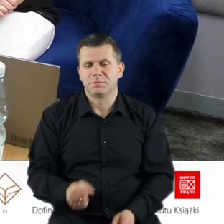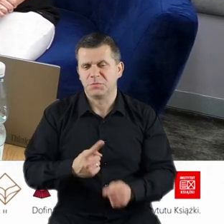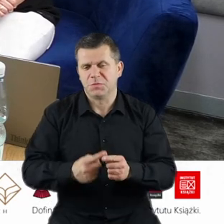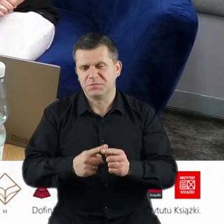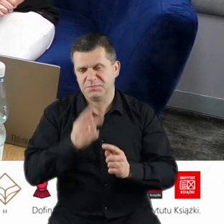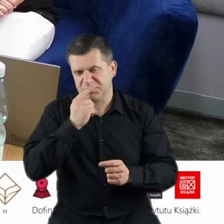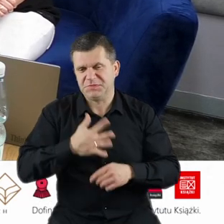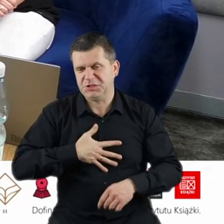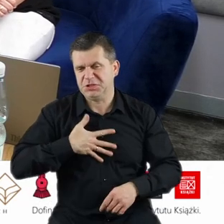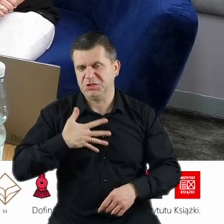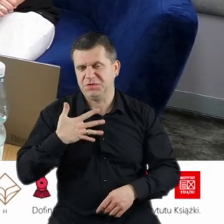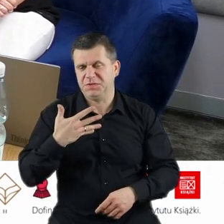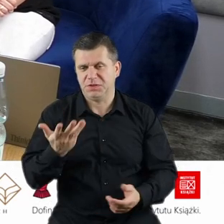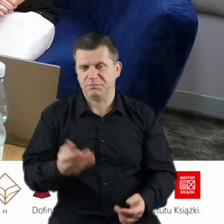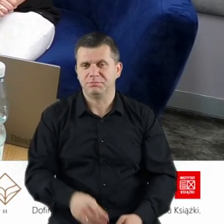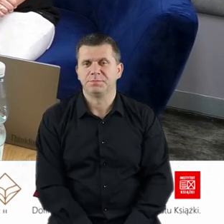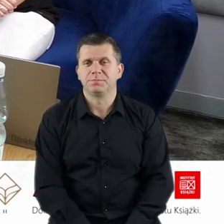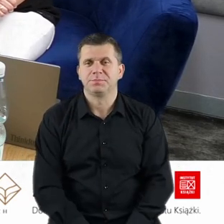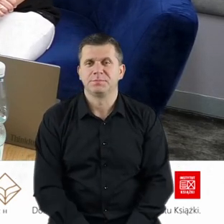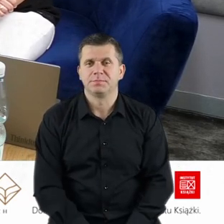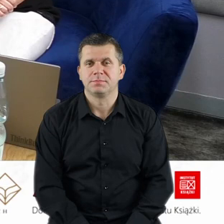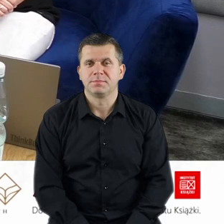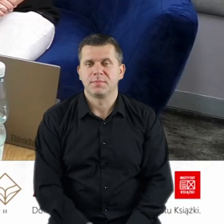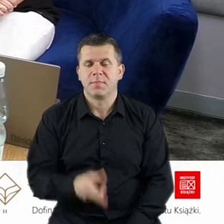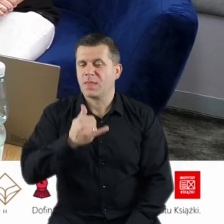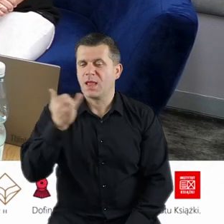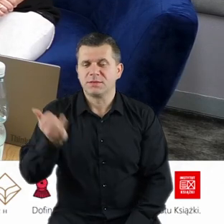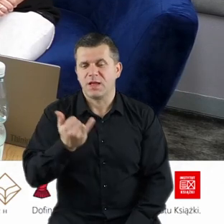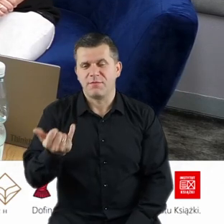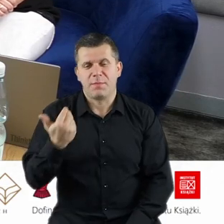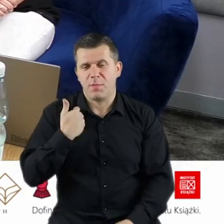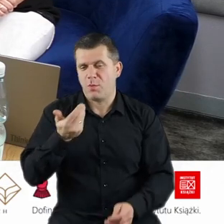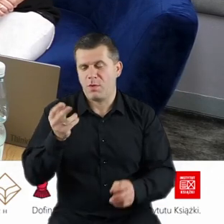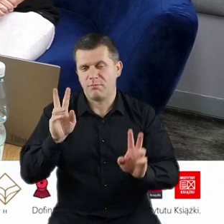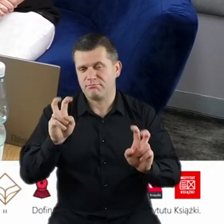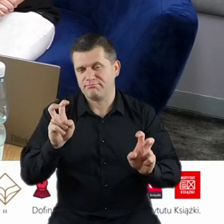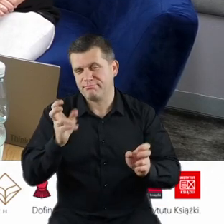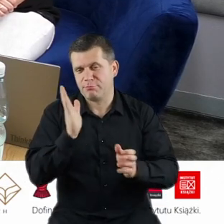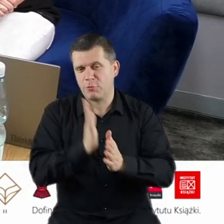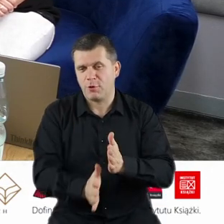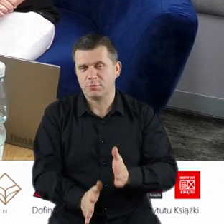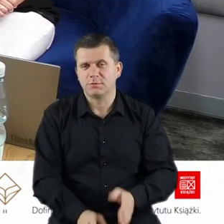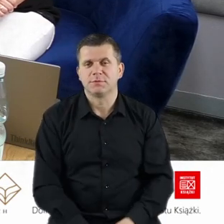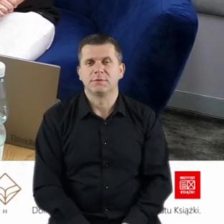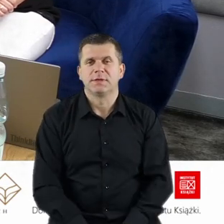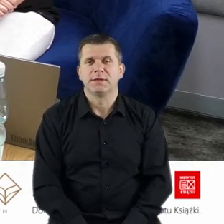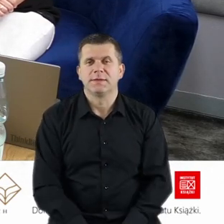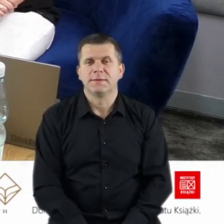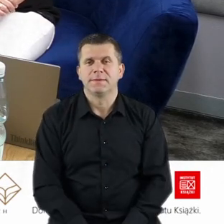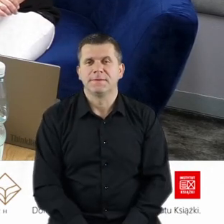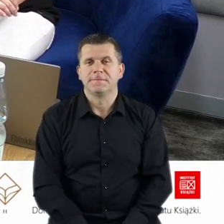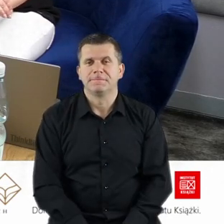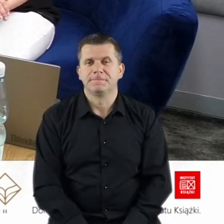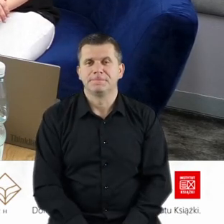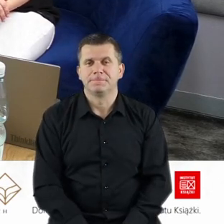jakichś takich, no, zadziwień, można powiedzieć. Oczywiście nie zawsze było tak prosto, no też